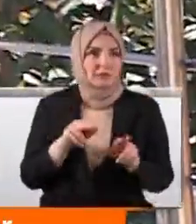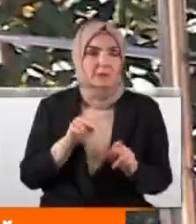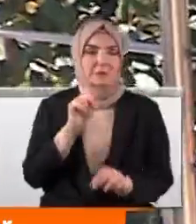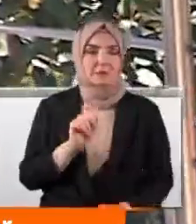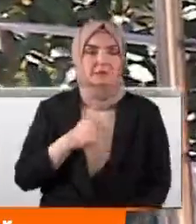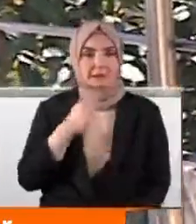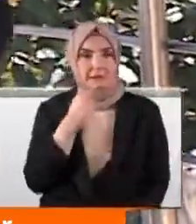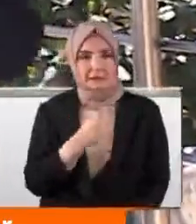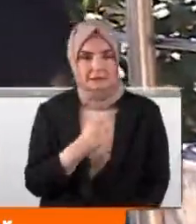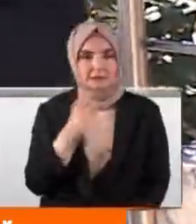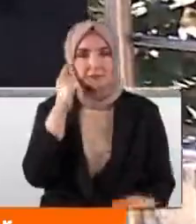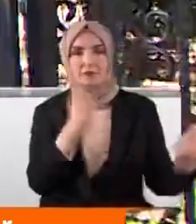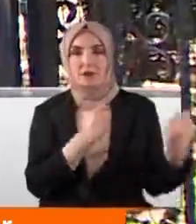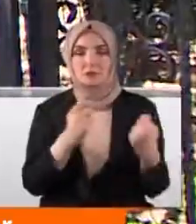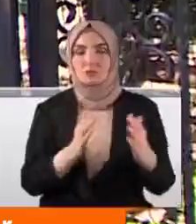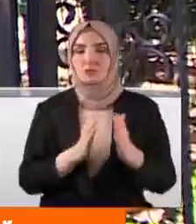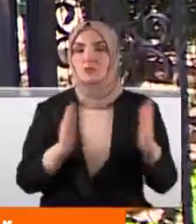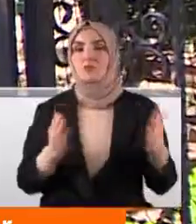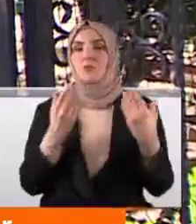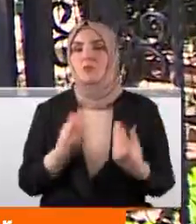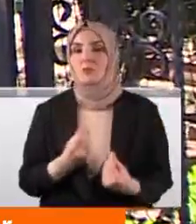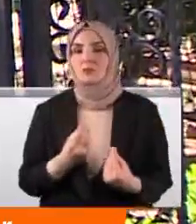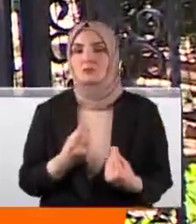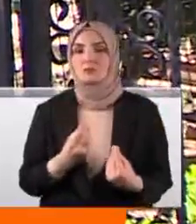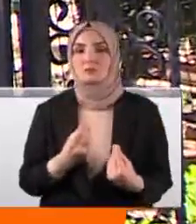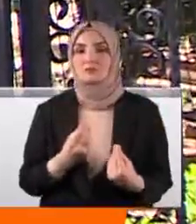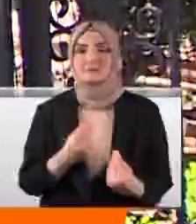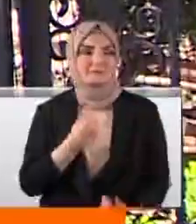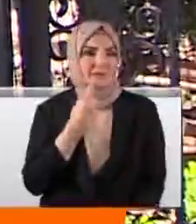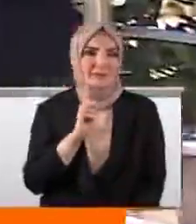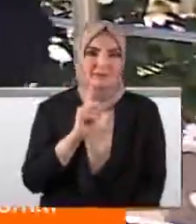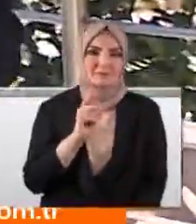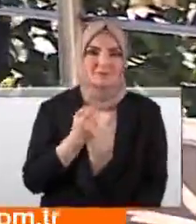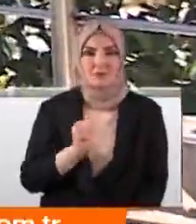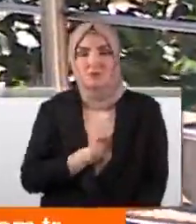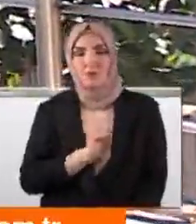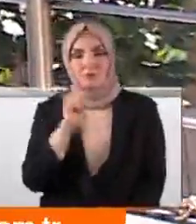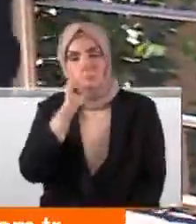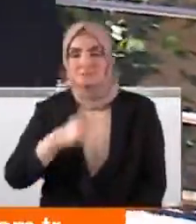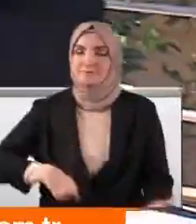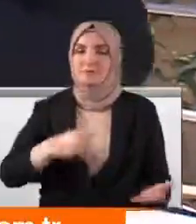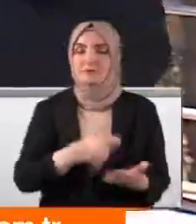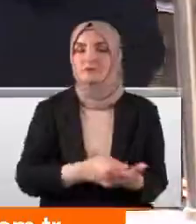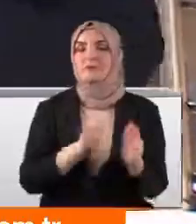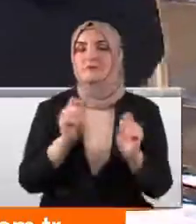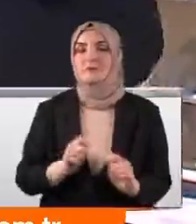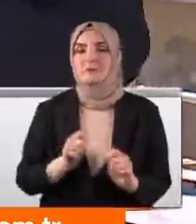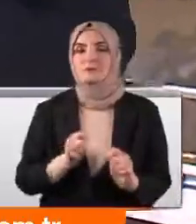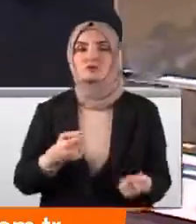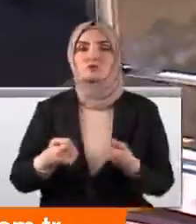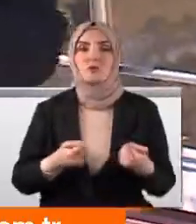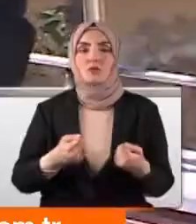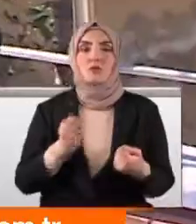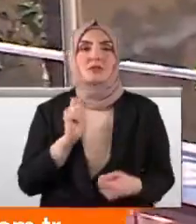arasındaki tartışma gitgide daha da büyüdü. Çekindiğim için de parayı verdim. Sonuçta orada tek kişiyim. Yani ne yapacağını bilmiyorum. Şoför taksiyi sağa çekip Ahmet